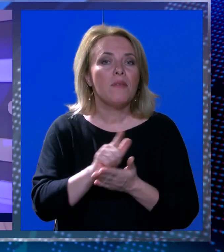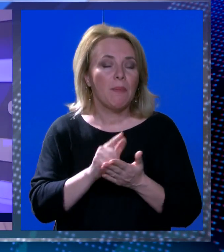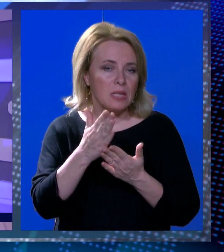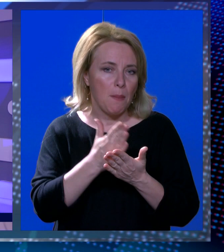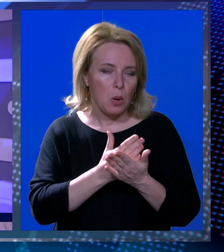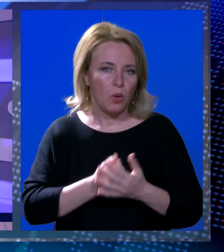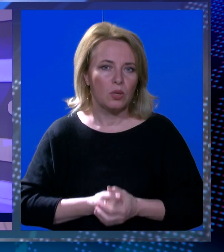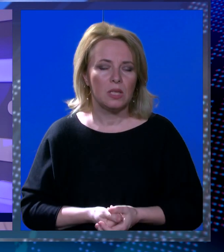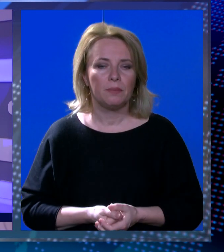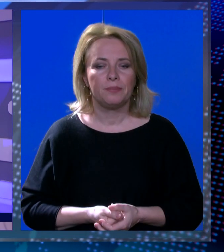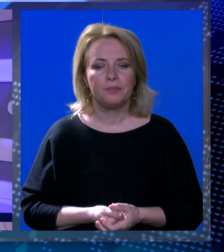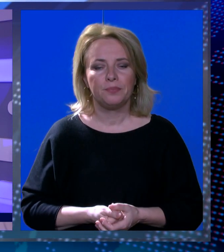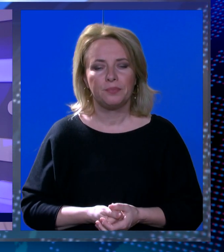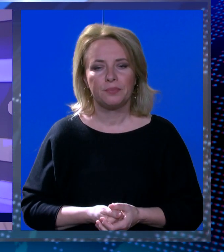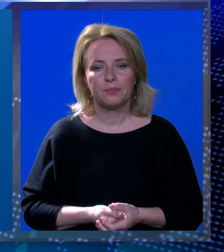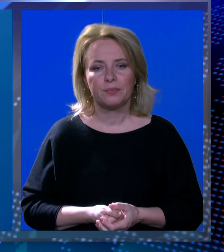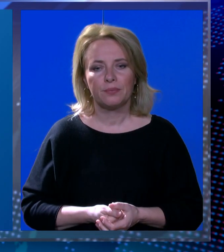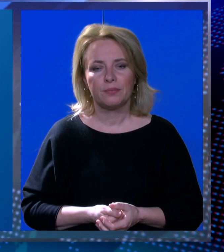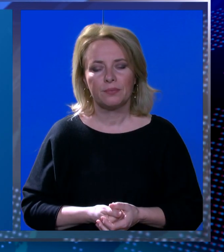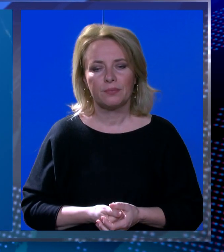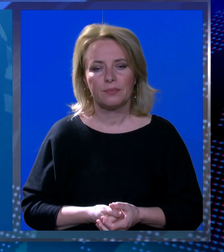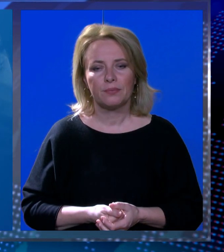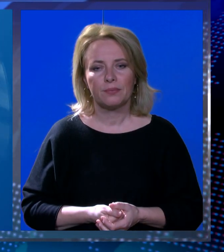Slijedi detaljna vremenska prognoza.